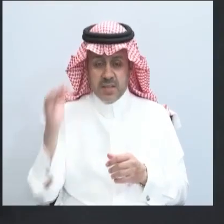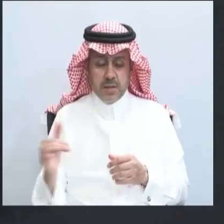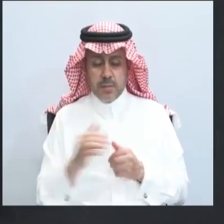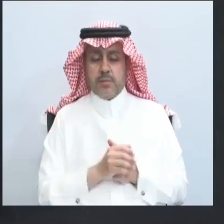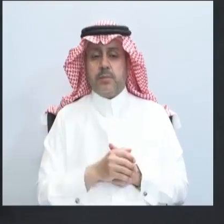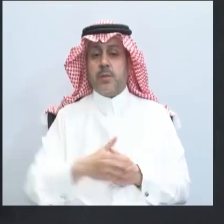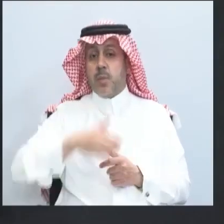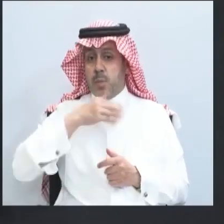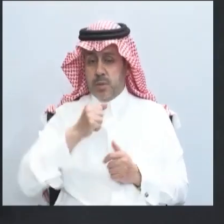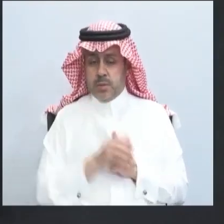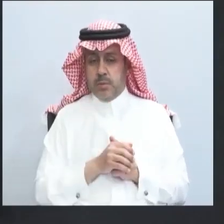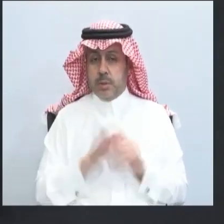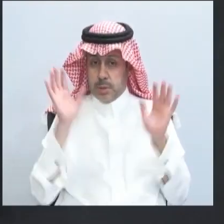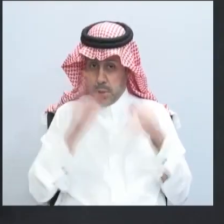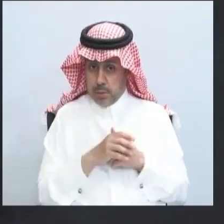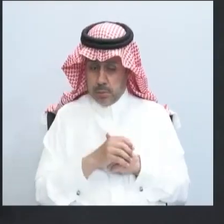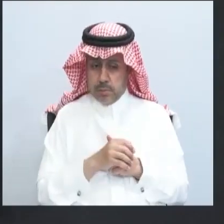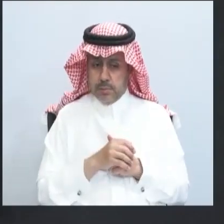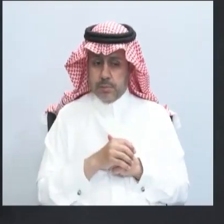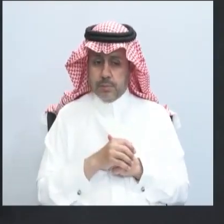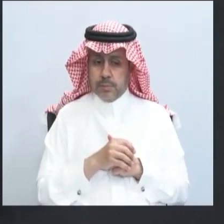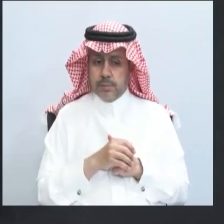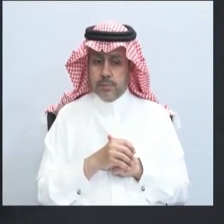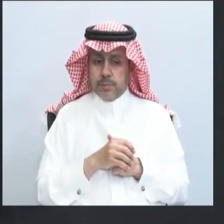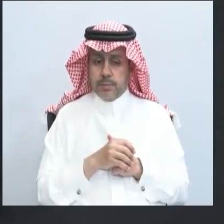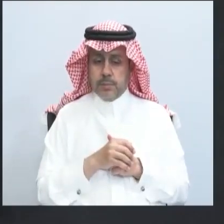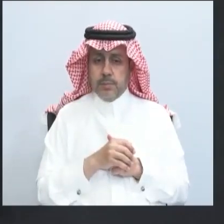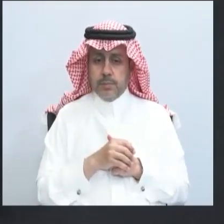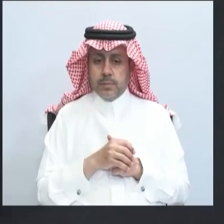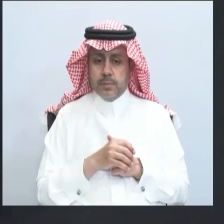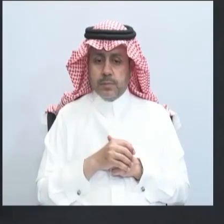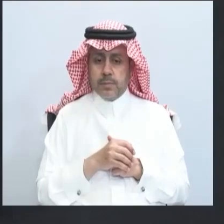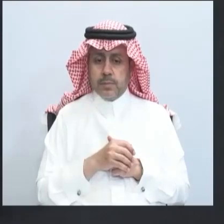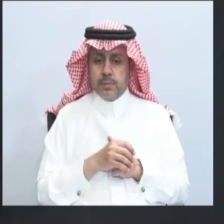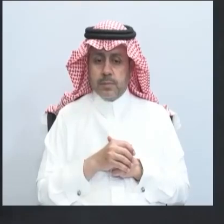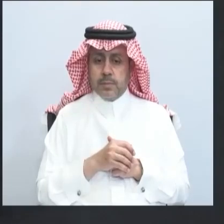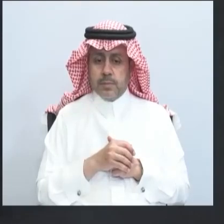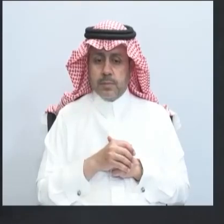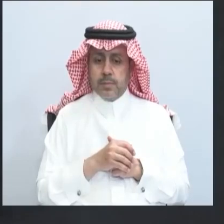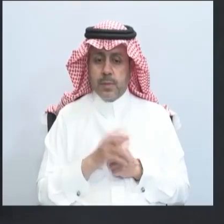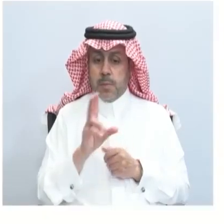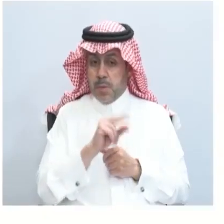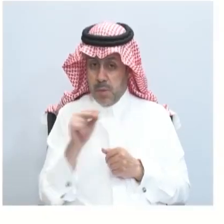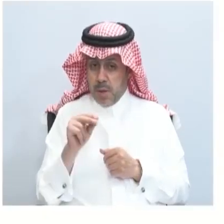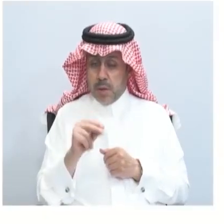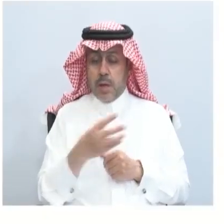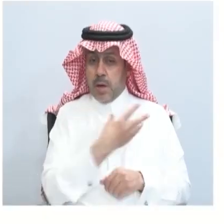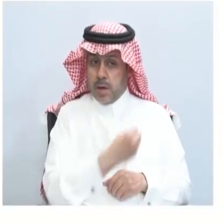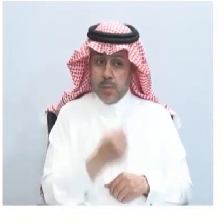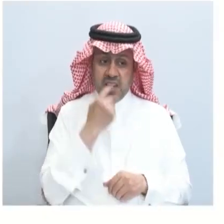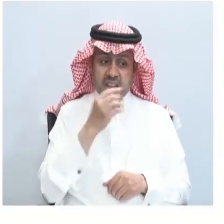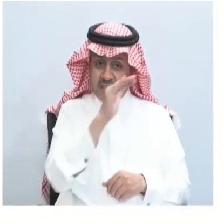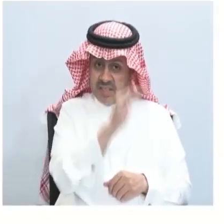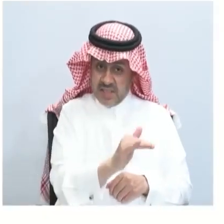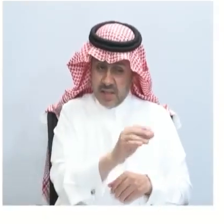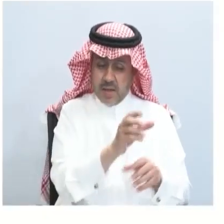والسلام يتجوز في صلاته اذا بك ذلكم الصبي اذا من مظاهر رحمه بالصغار